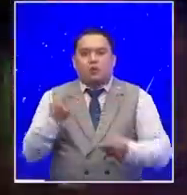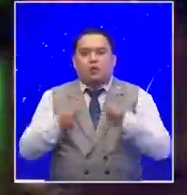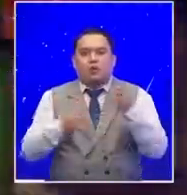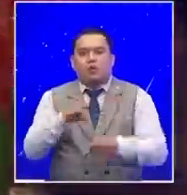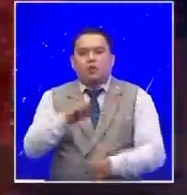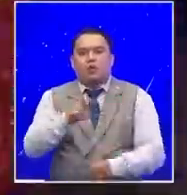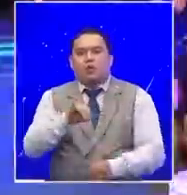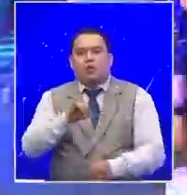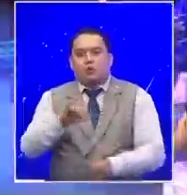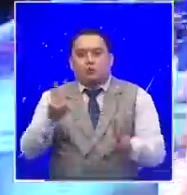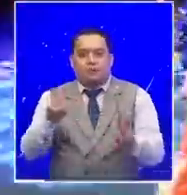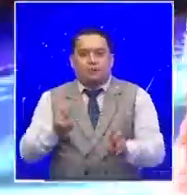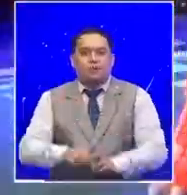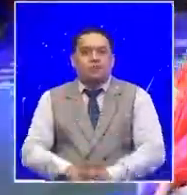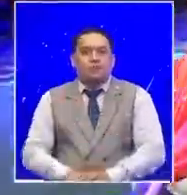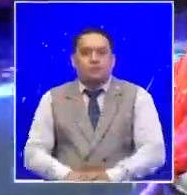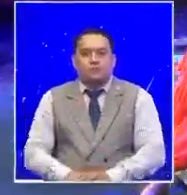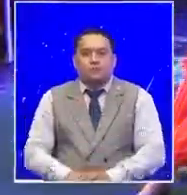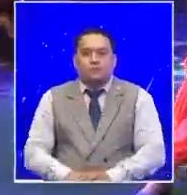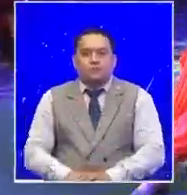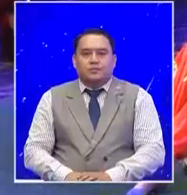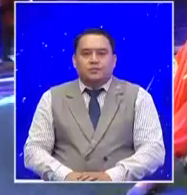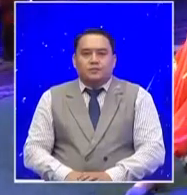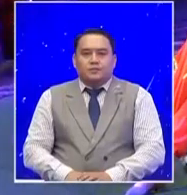на телеканале ЖТСУ.